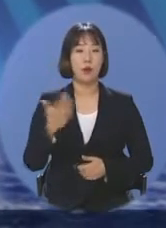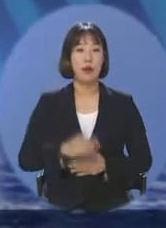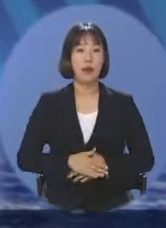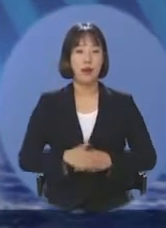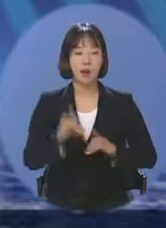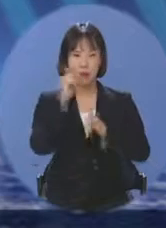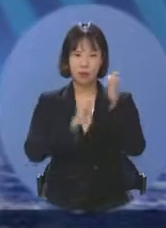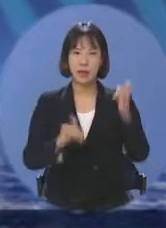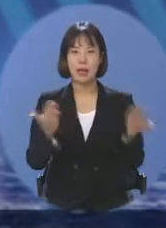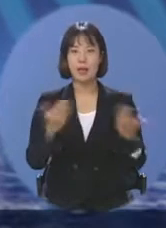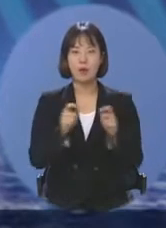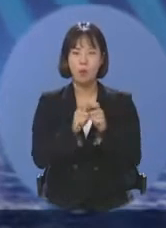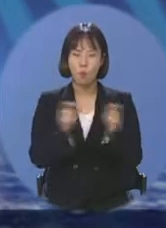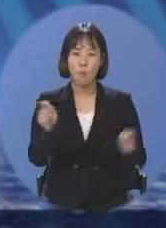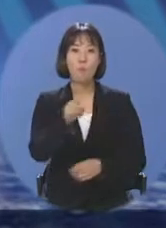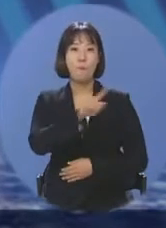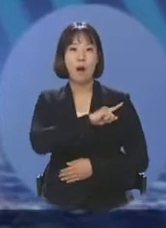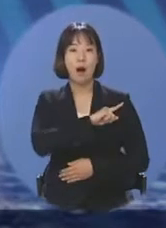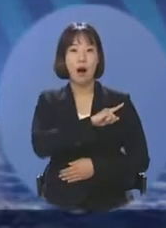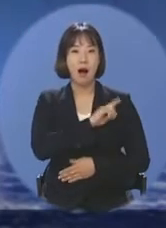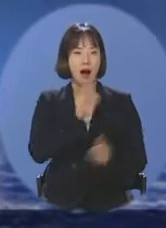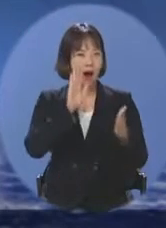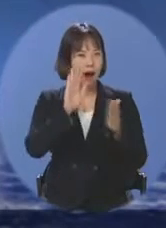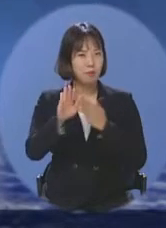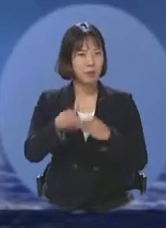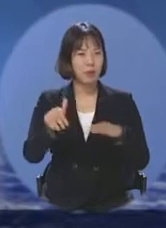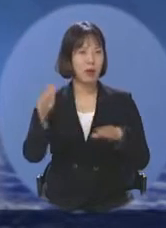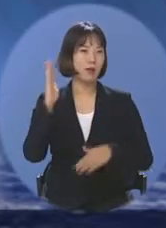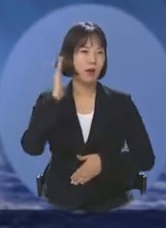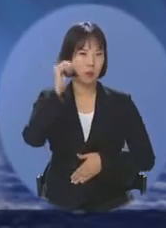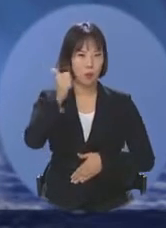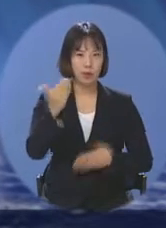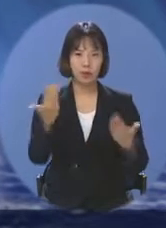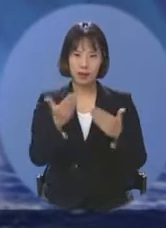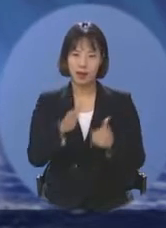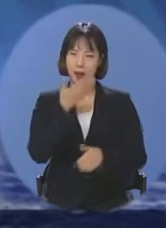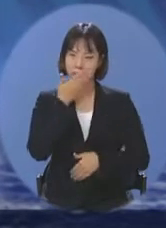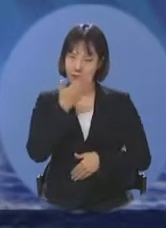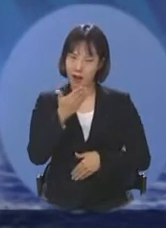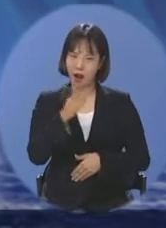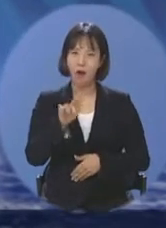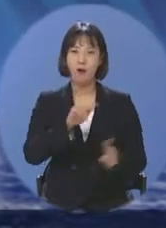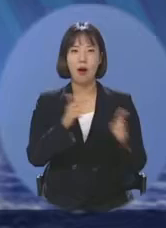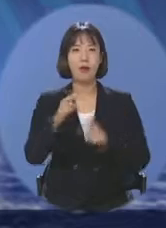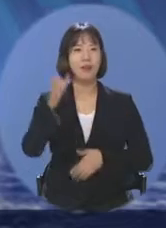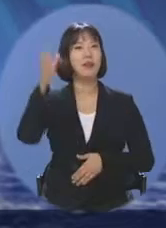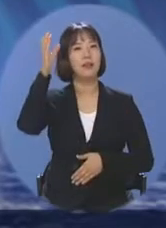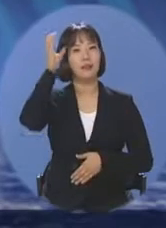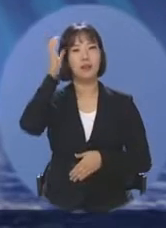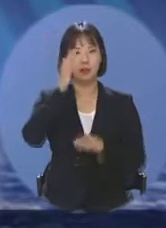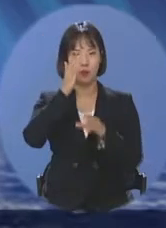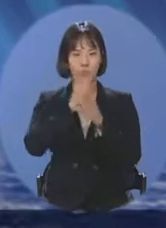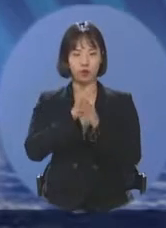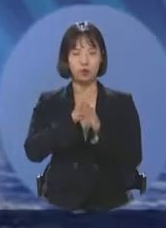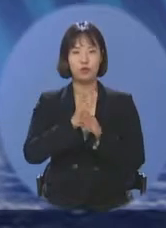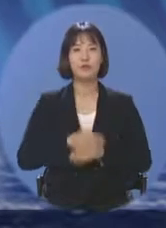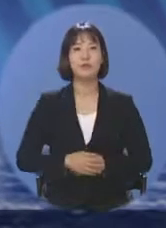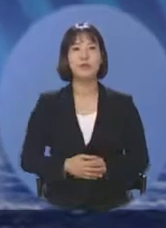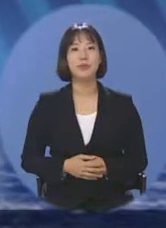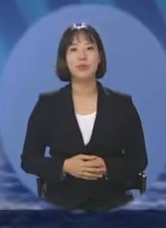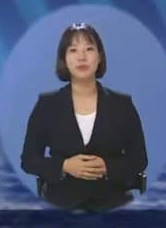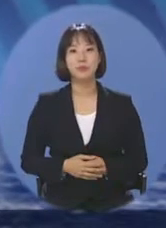함께 기록을 했는데요. 대권주자로 꾸준히 거론이 되면서 제2의 김대중 대통령이 될 수 있을지 이 총리의 행보에